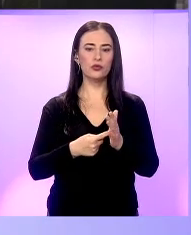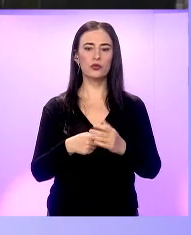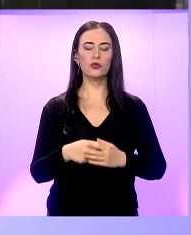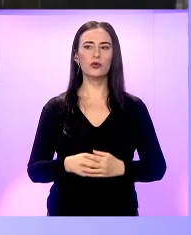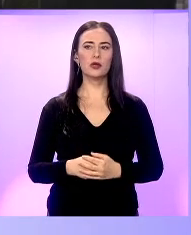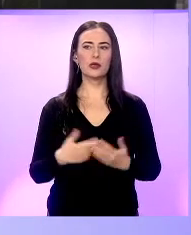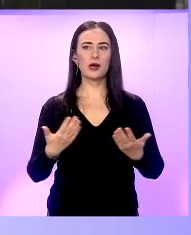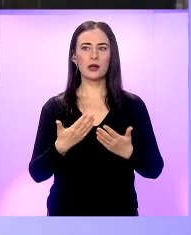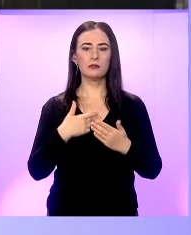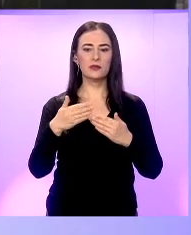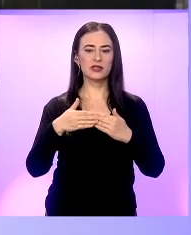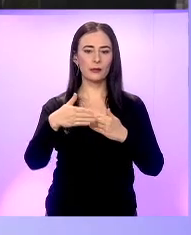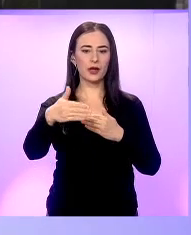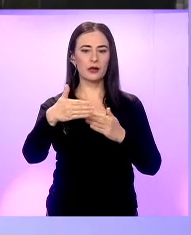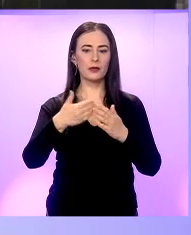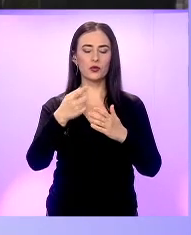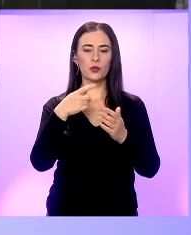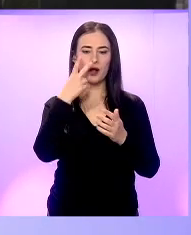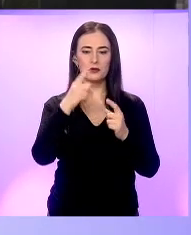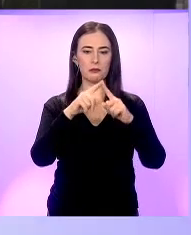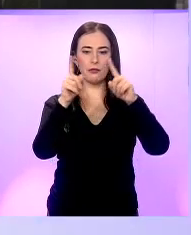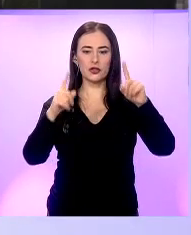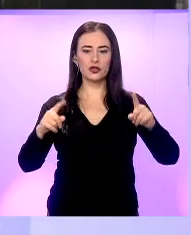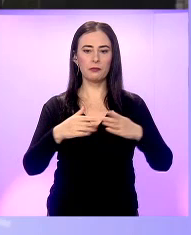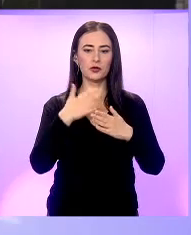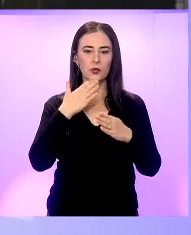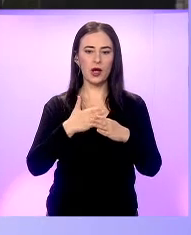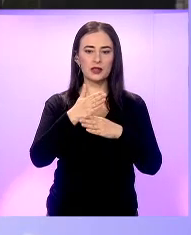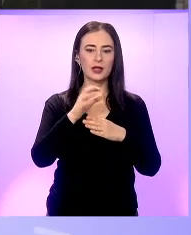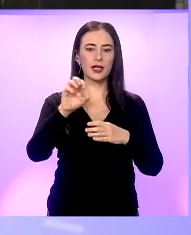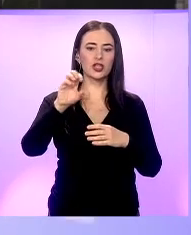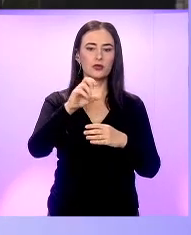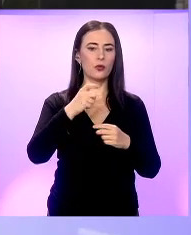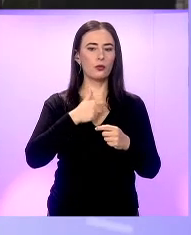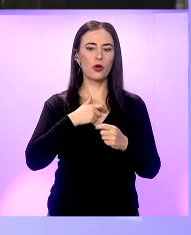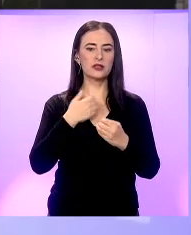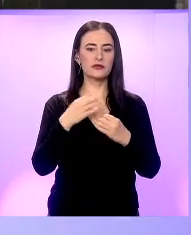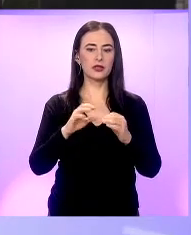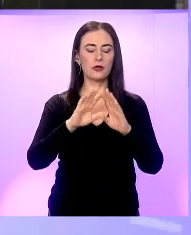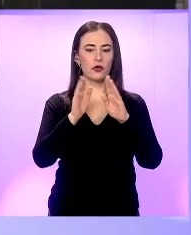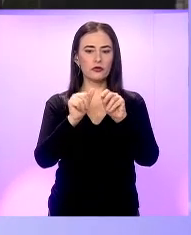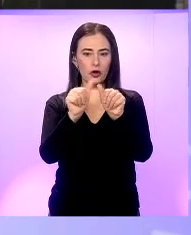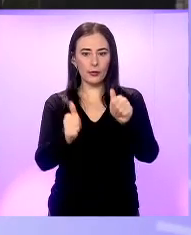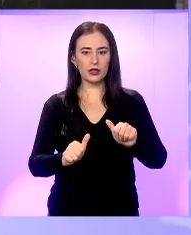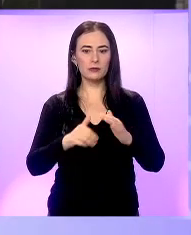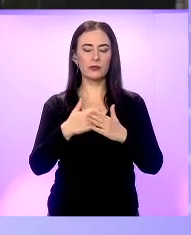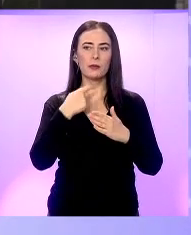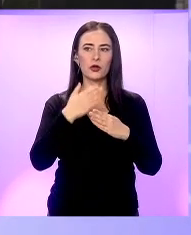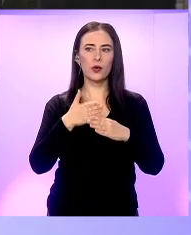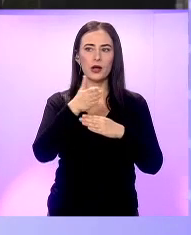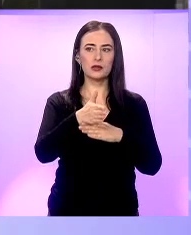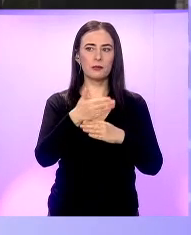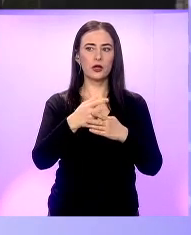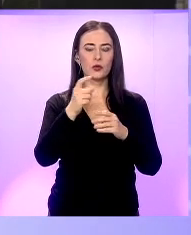este preparat sistemul, mașinile, cum spuneam, nu pot intra și ieși din țară pentru că nu pot fi efectuate formalitățile de trecere